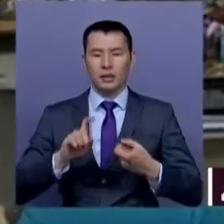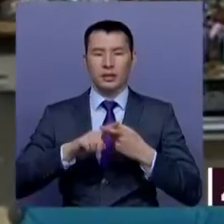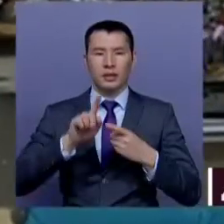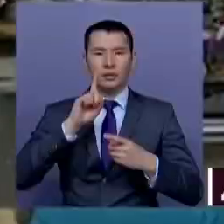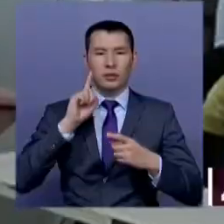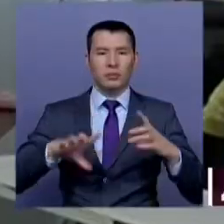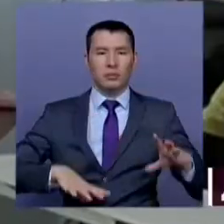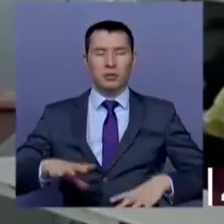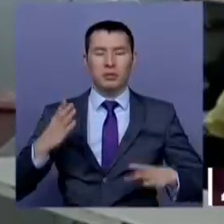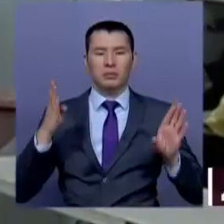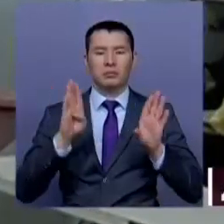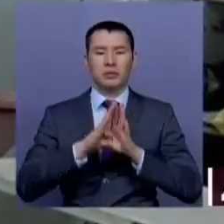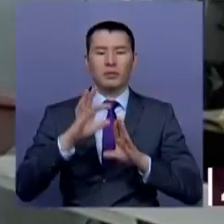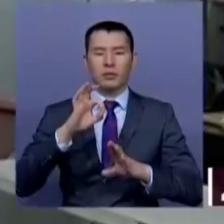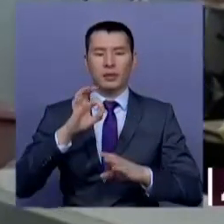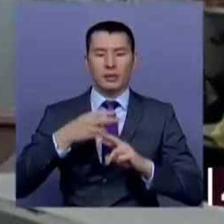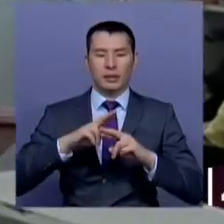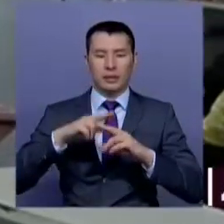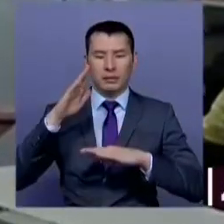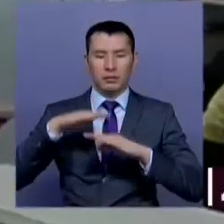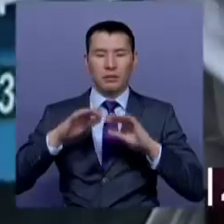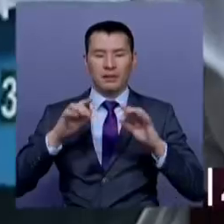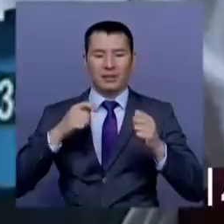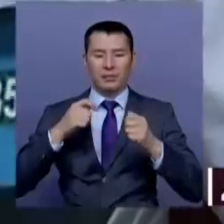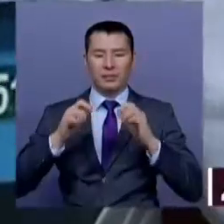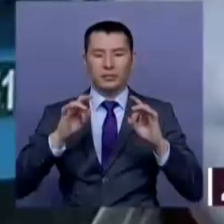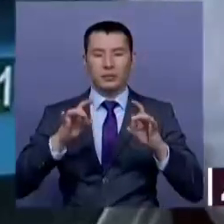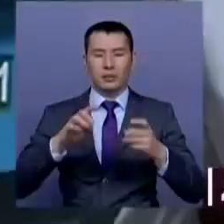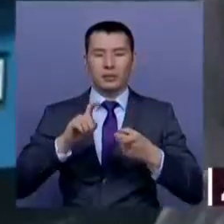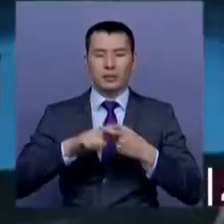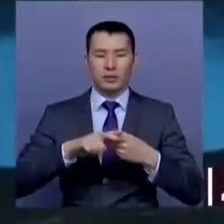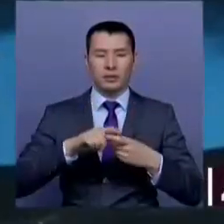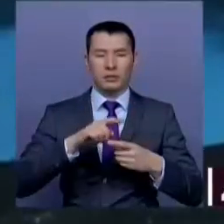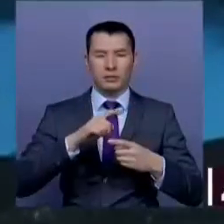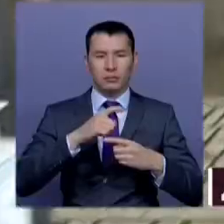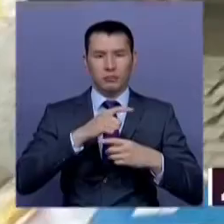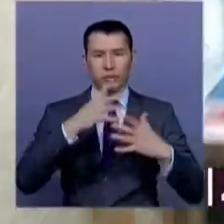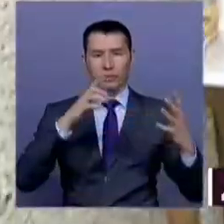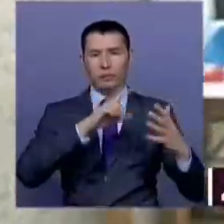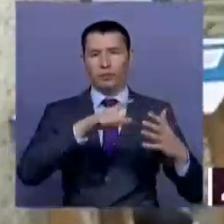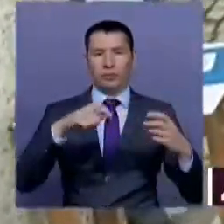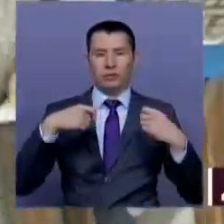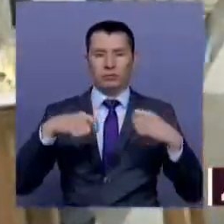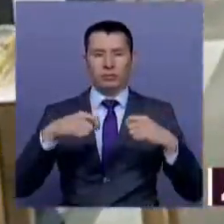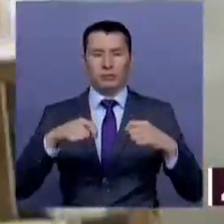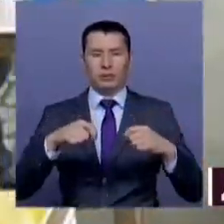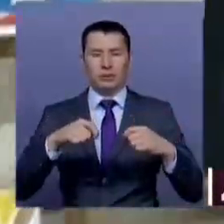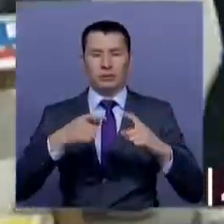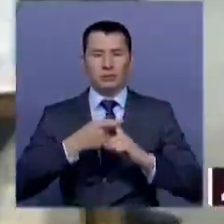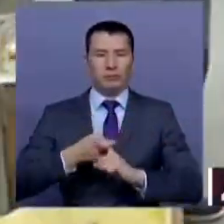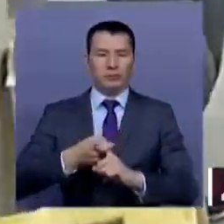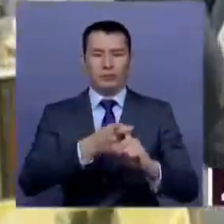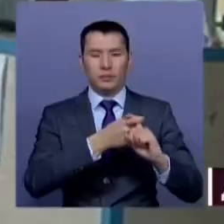зеленого базара, то, по словам Жандарбека Бекшина, на такие меры пришлось пойти из-за массового заражения сотрудников администрации торгового объекта.